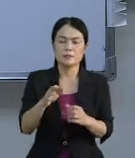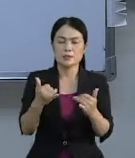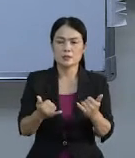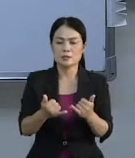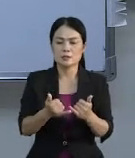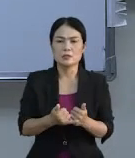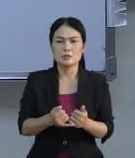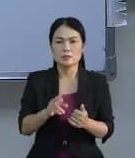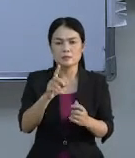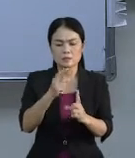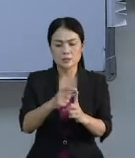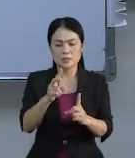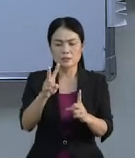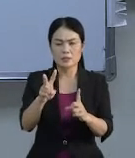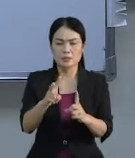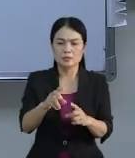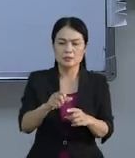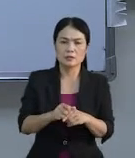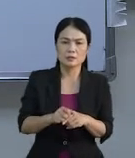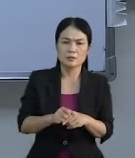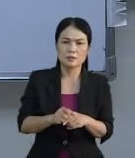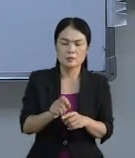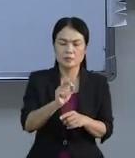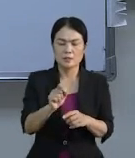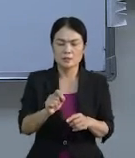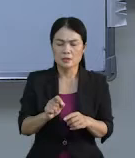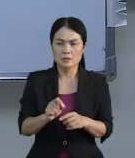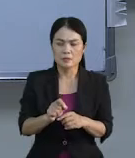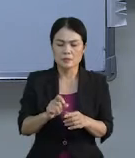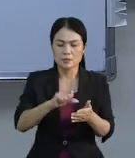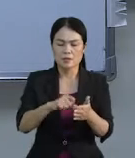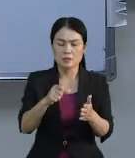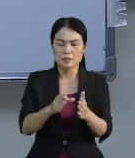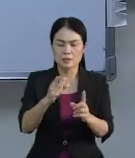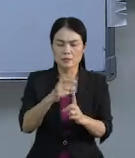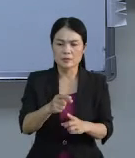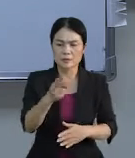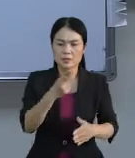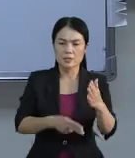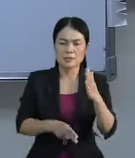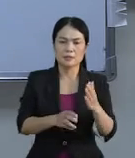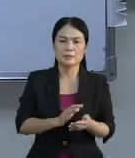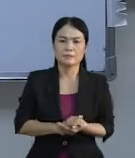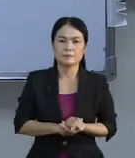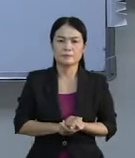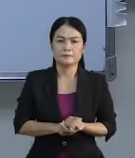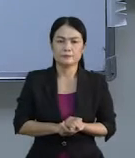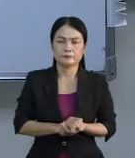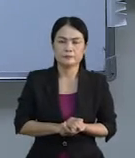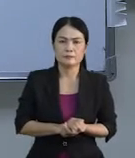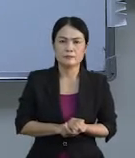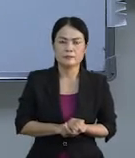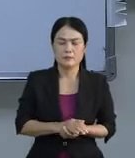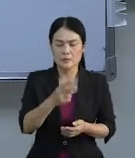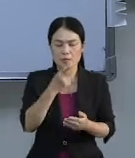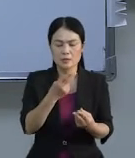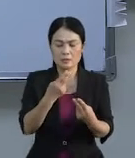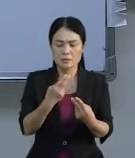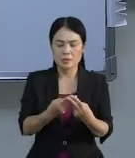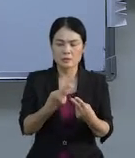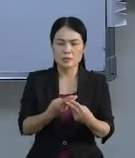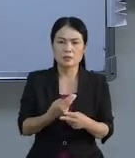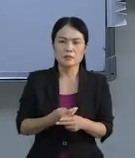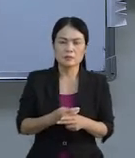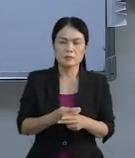ថាតើពាក្យទាំងពីរនេះមានប្រសិទ្ធបាននៃរបស់វាមានពាក្យអីខ្លះទៀតបាទអញ្ចឹងយើងមើលចម្លើយរបស់យើ